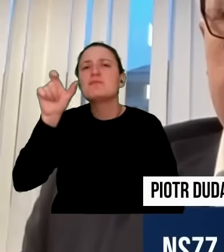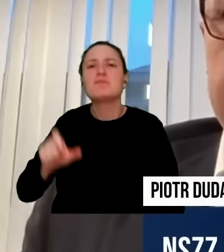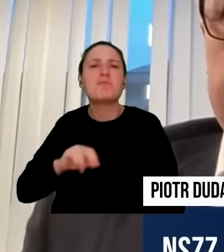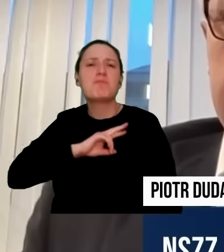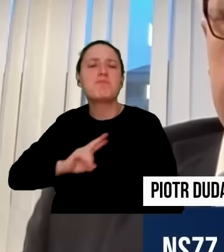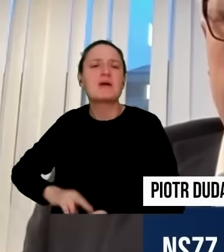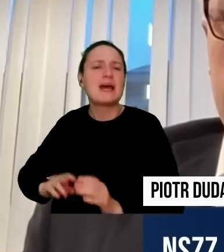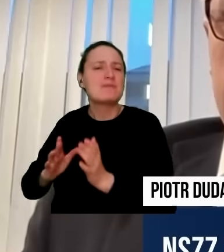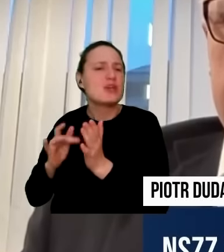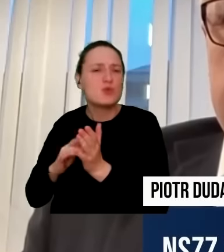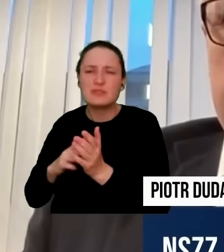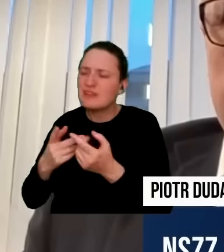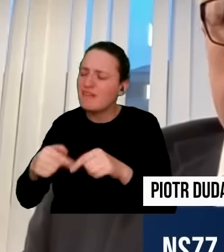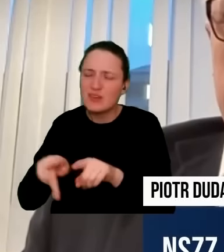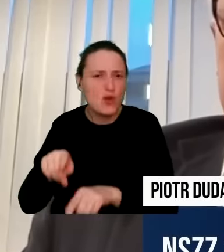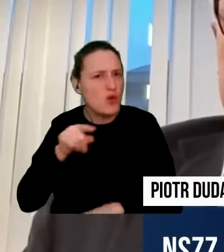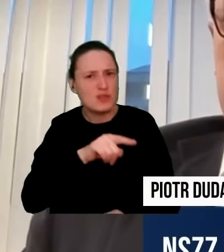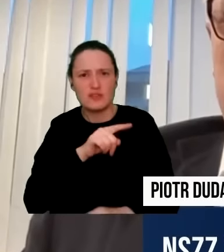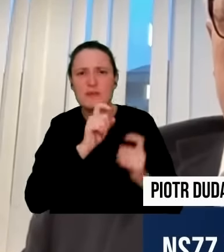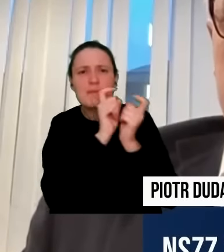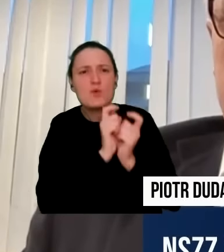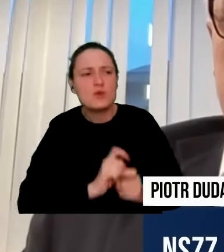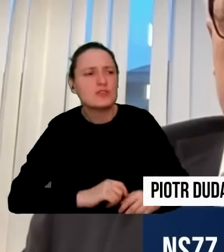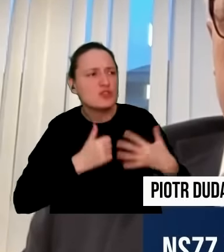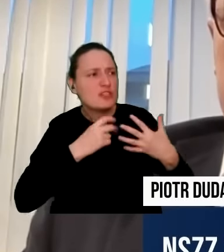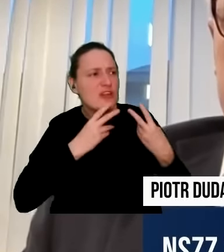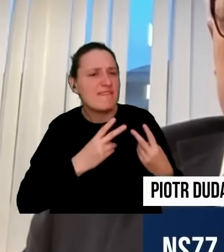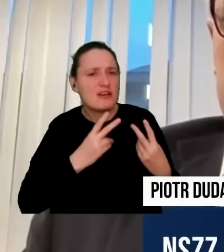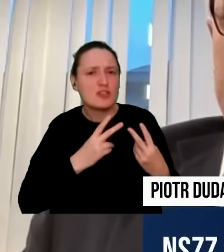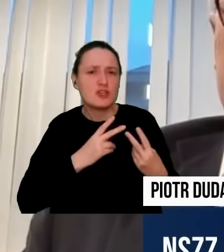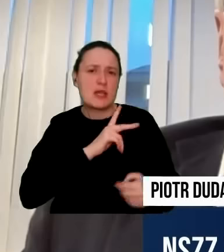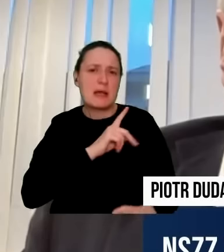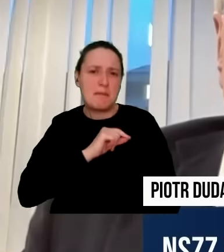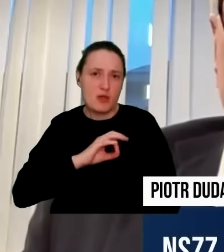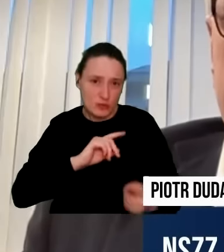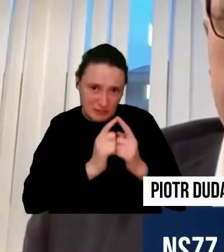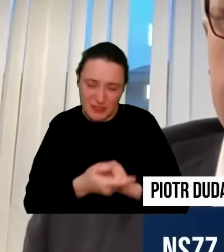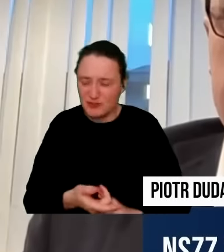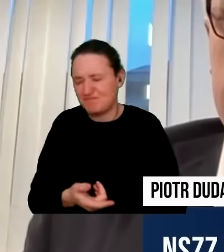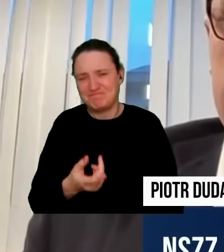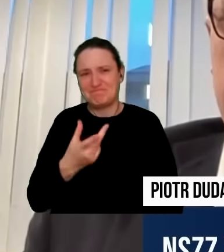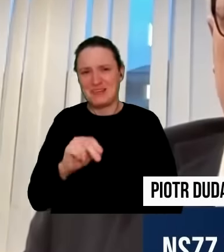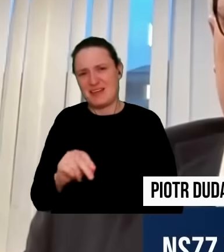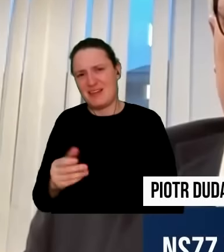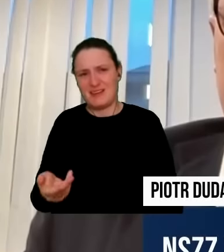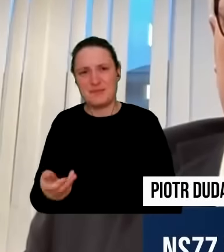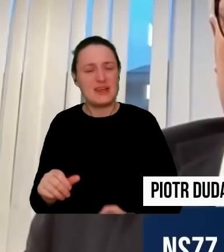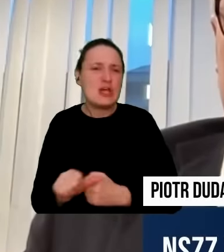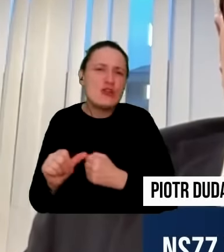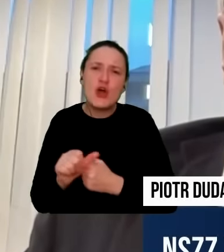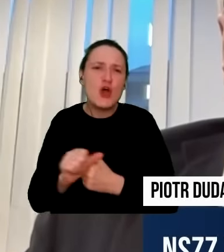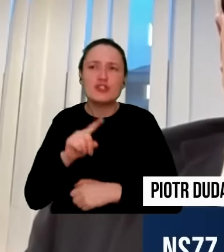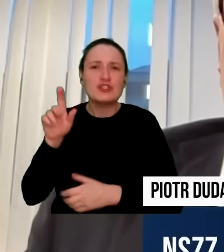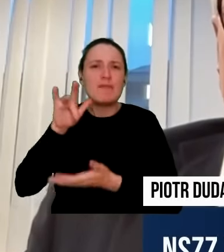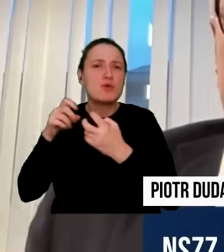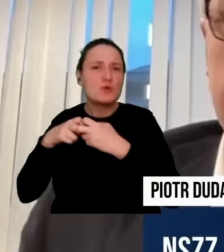nie przeprowadzi w taki sposób, żeby szybko to przeprocedować. A też przecież nie o to chodzi w Brukseli,